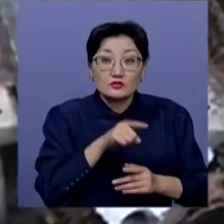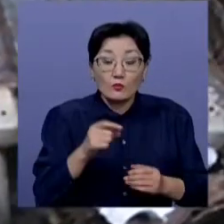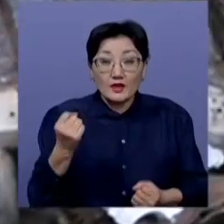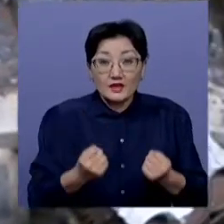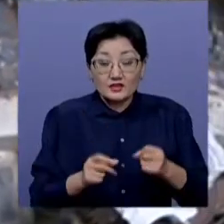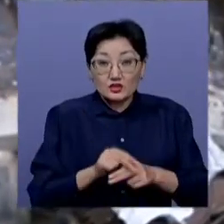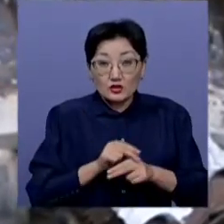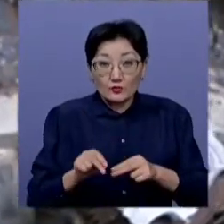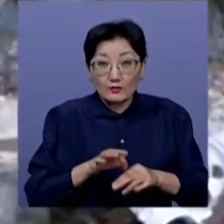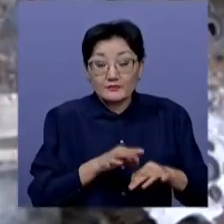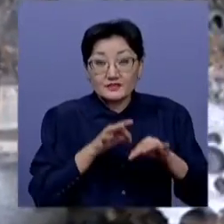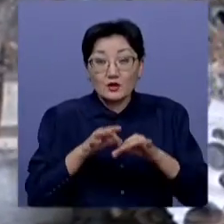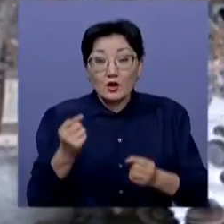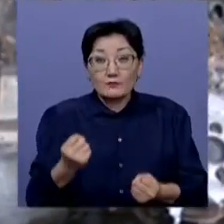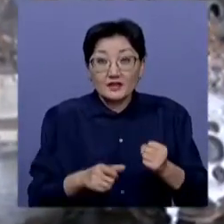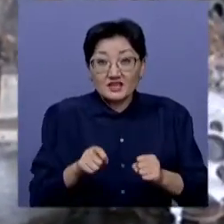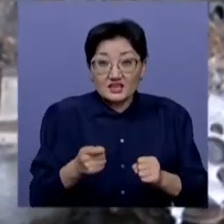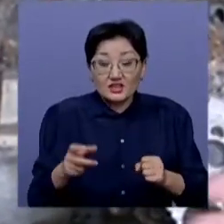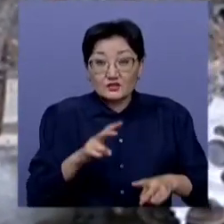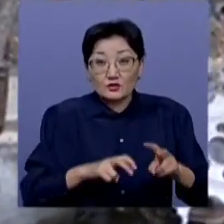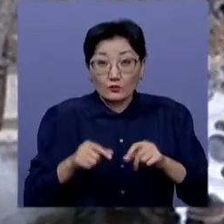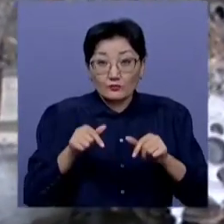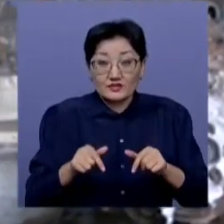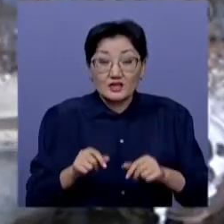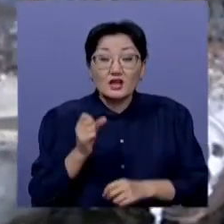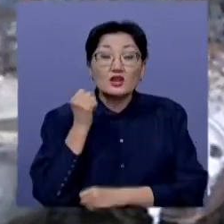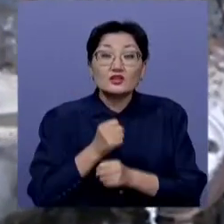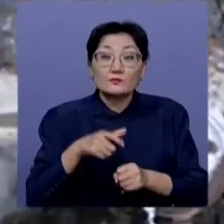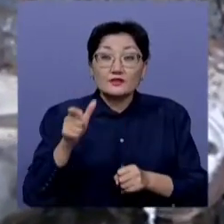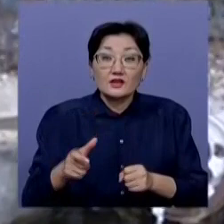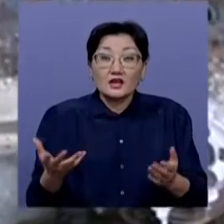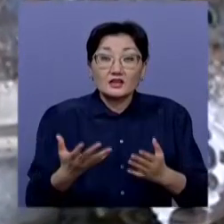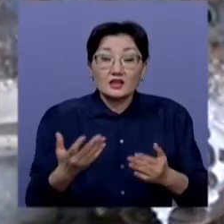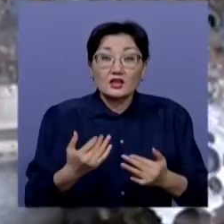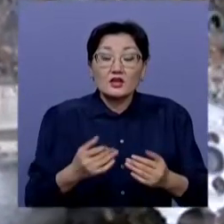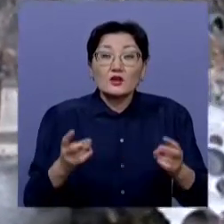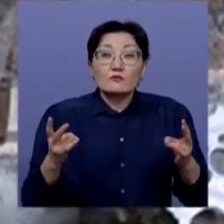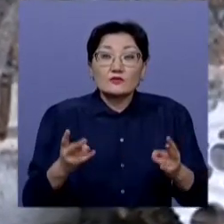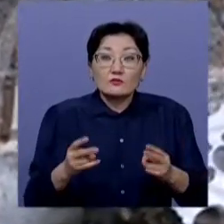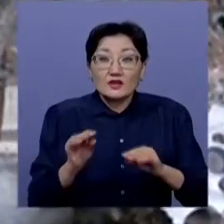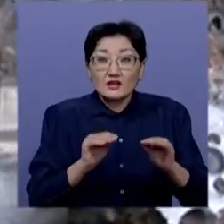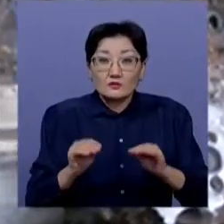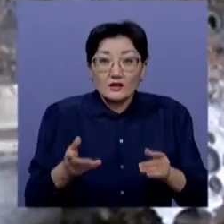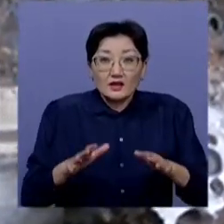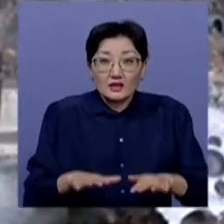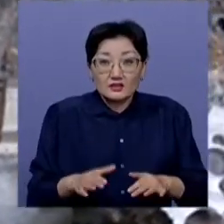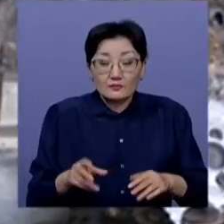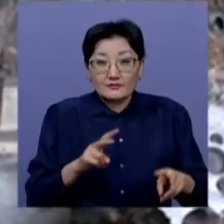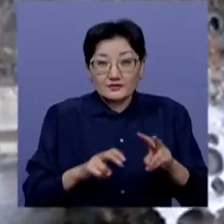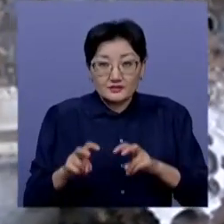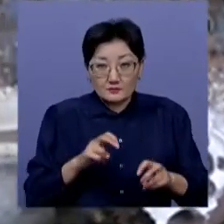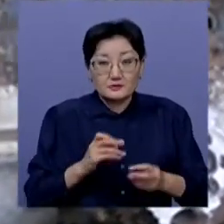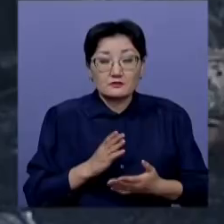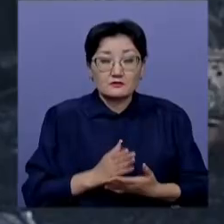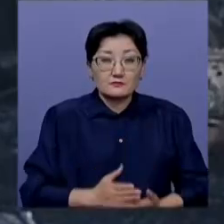көлігін жөндеуге әкелгендер машинесінің кілтін іздеп, ал осындағы қызметкерлер қандай да бір жарамды құралдар қалды мекен деп